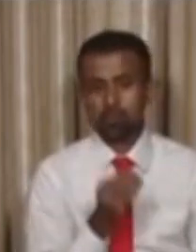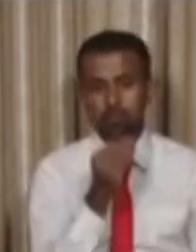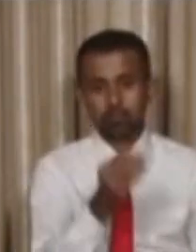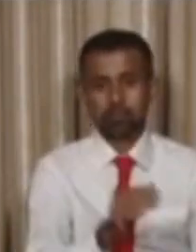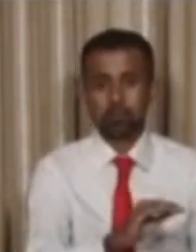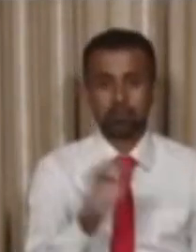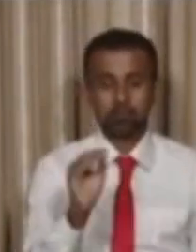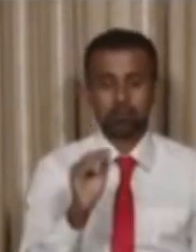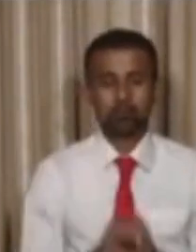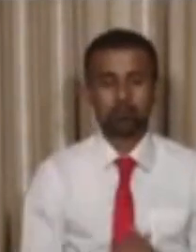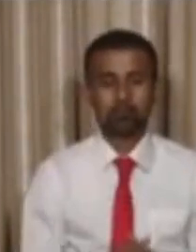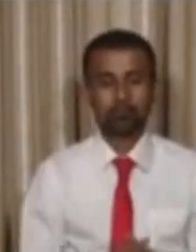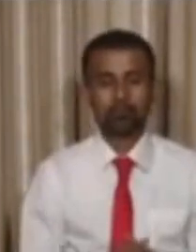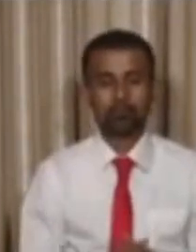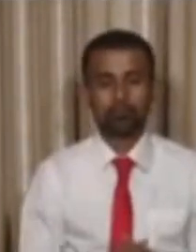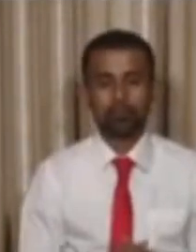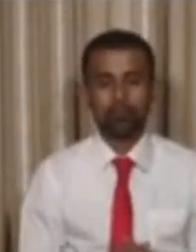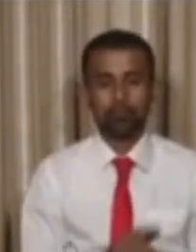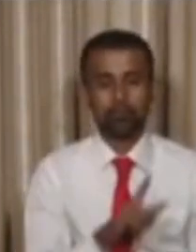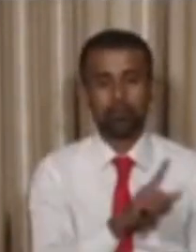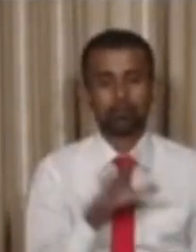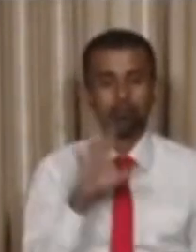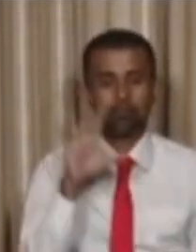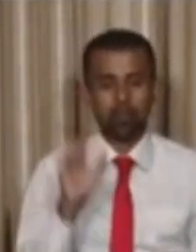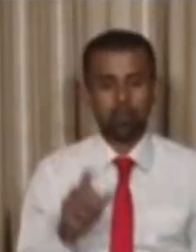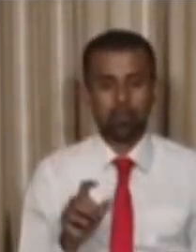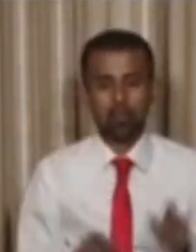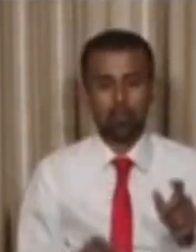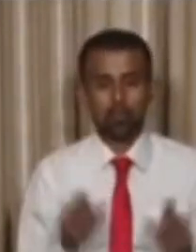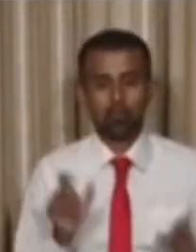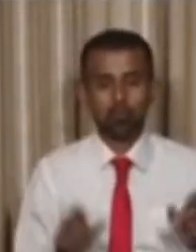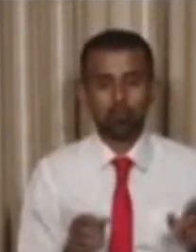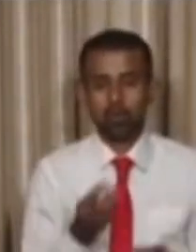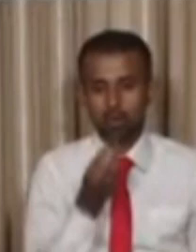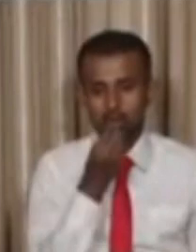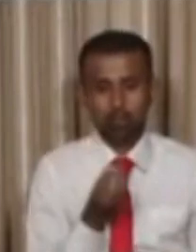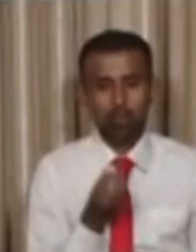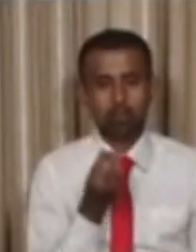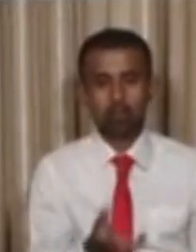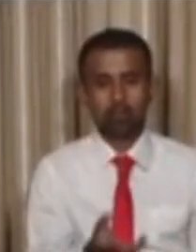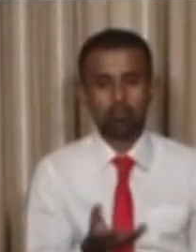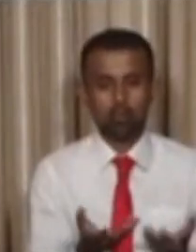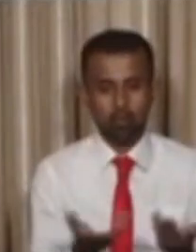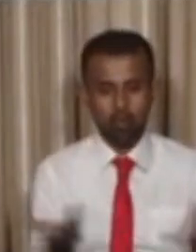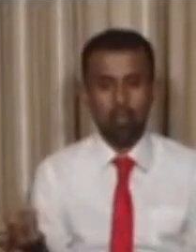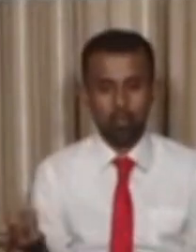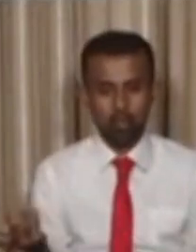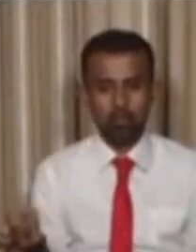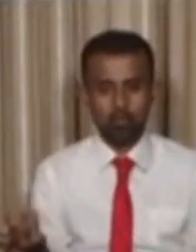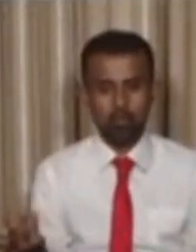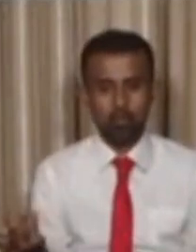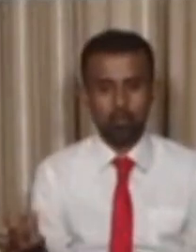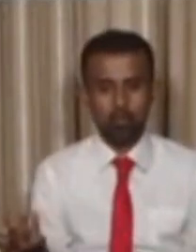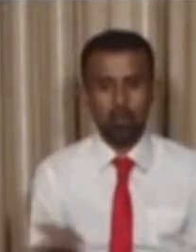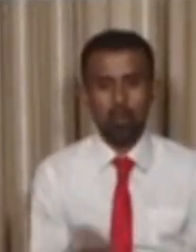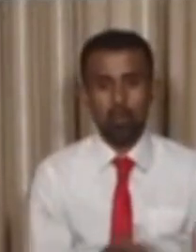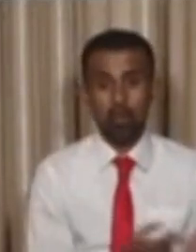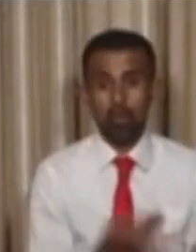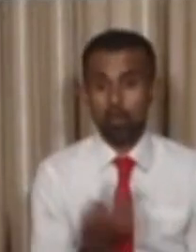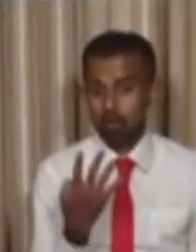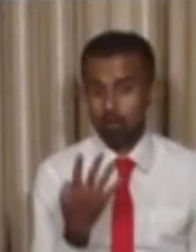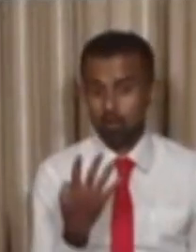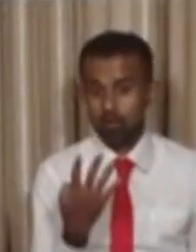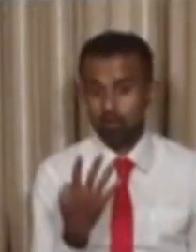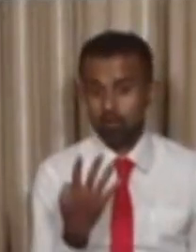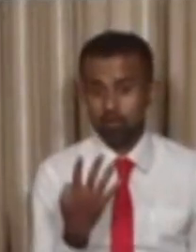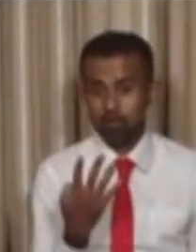மக்களுக்கு உணவனுப்பி அவர்கள்தான் இருக்கிறார்கள், 75,000 பேர் தான் இருக்கிறார்கள். அங்கே 400,000 மக்கள் இல்லை என்று பொய் சொன்னவர்களுக்கு இந்த